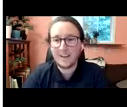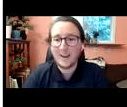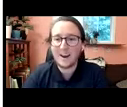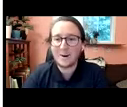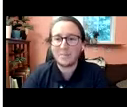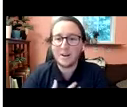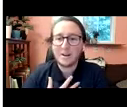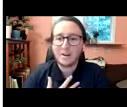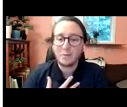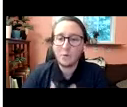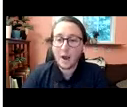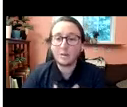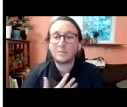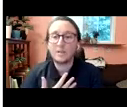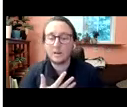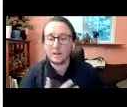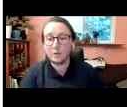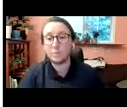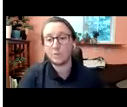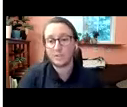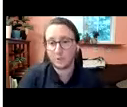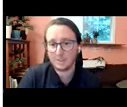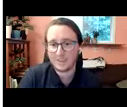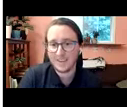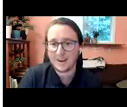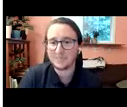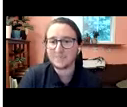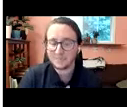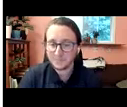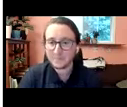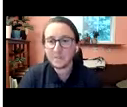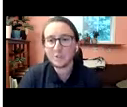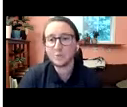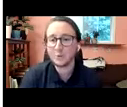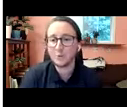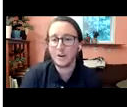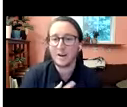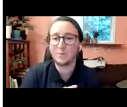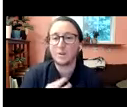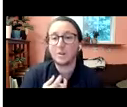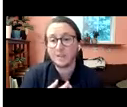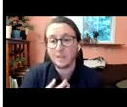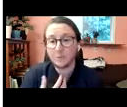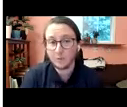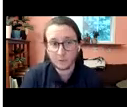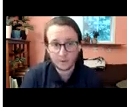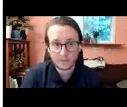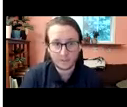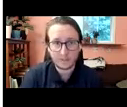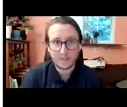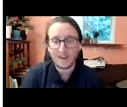moment d'être aux cliniques en tant que jeune, clinique d'identité des genres. Il